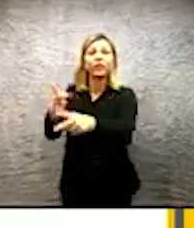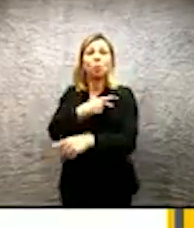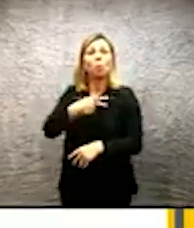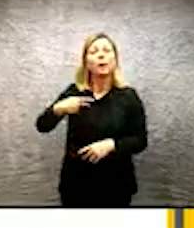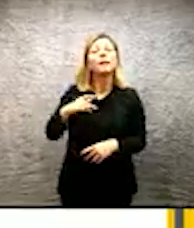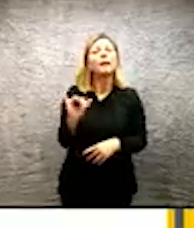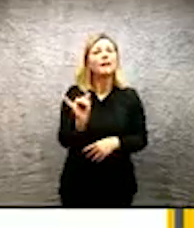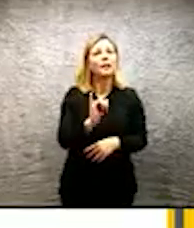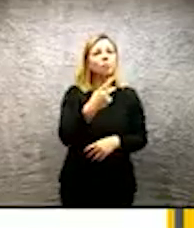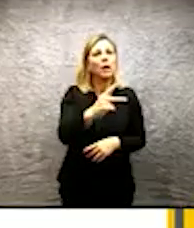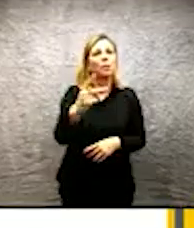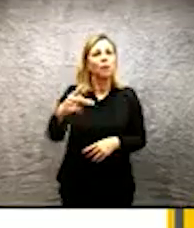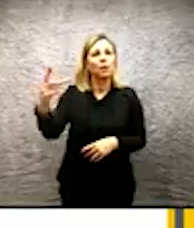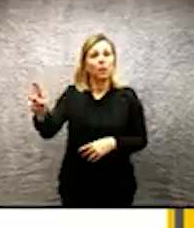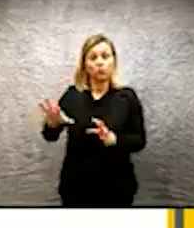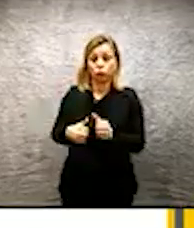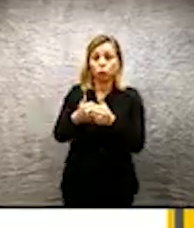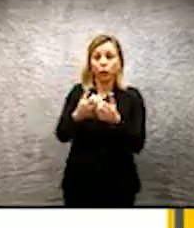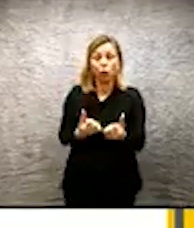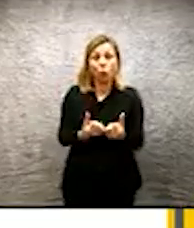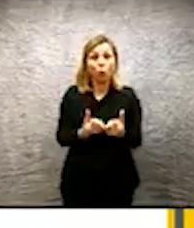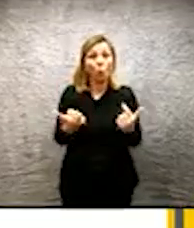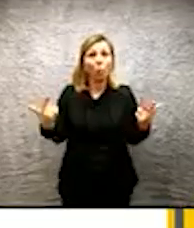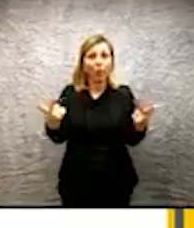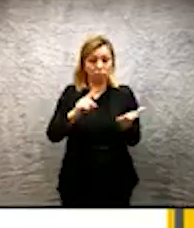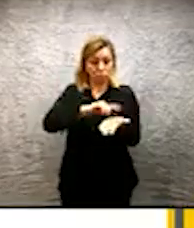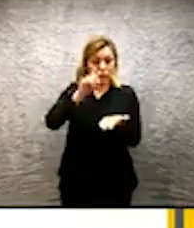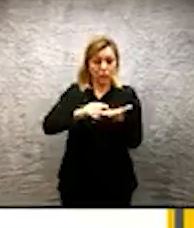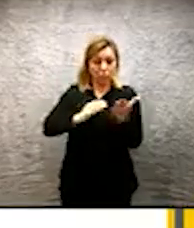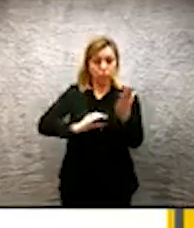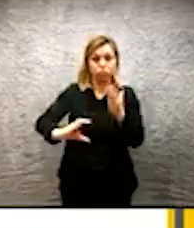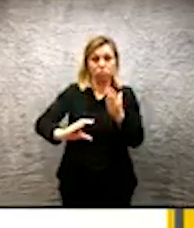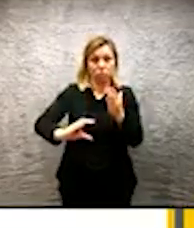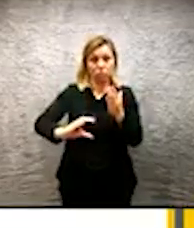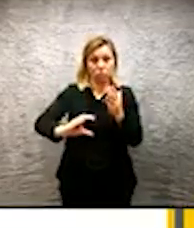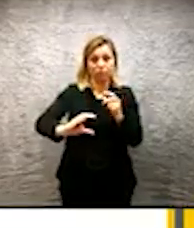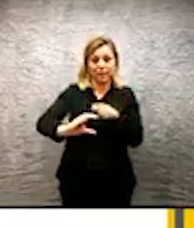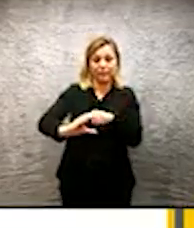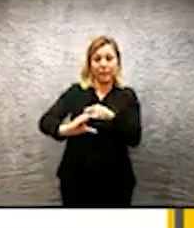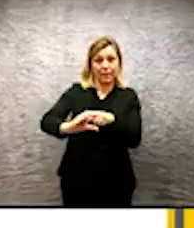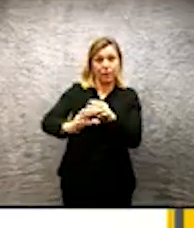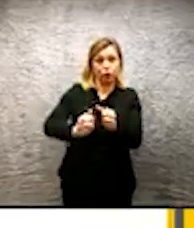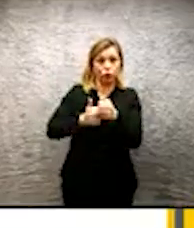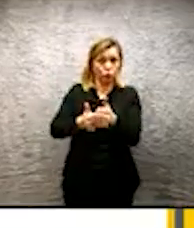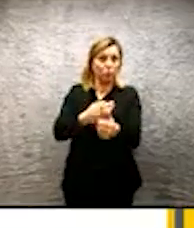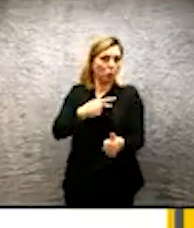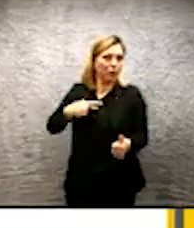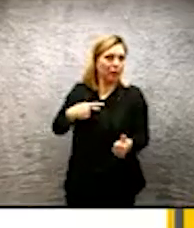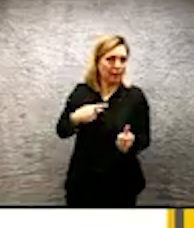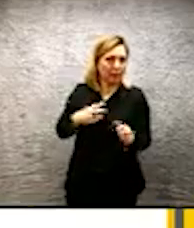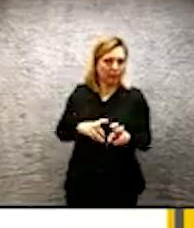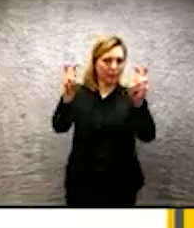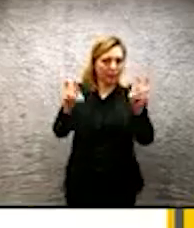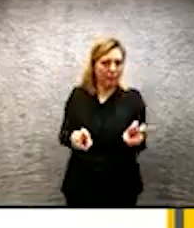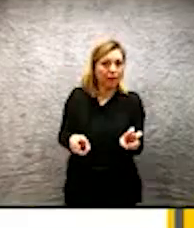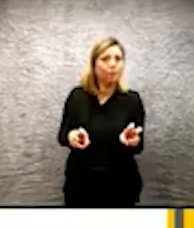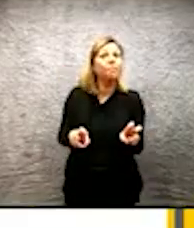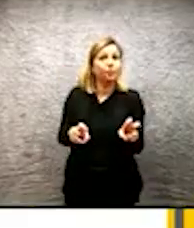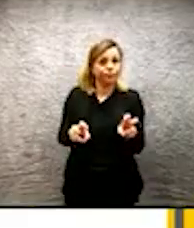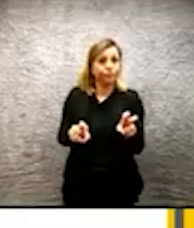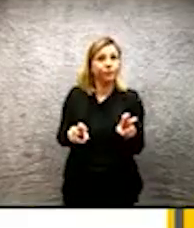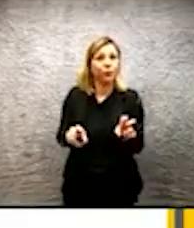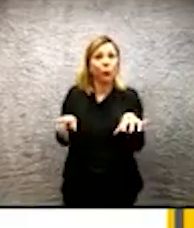commune sera propriétaire au prorata de sa participation financière, et le prorata de la participation dépend de la clé de répartition qui a